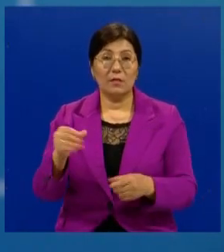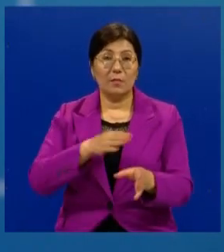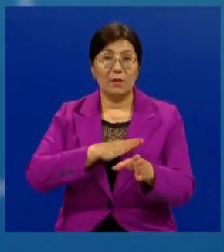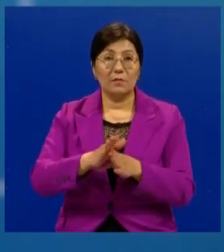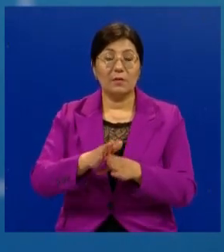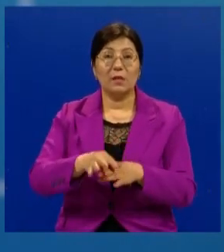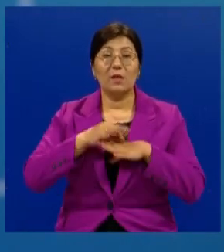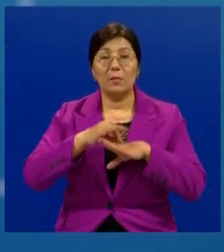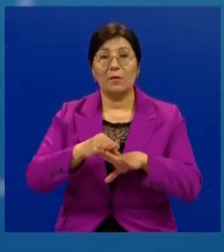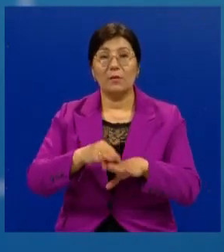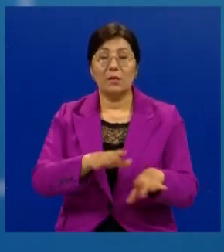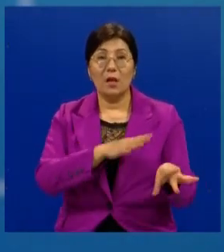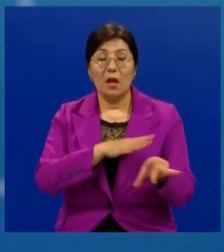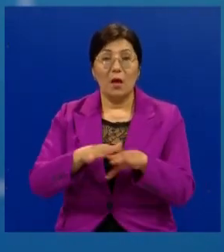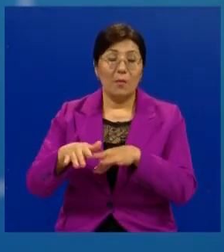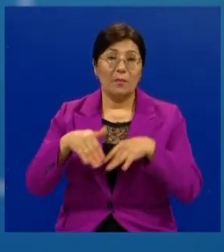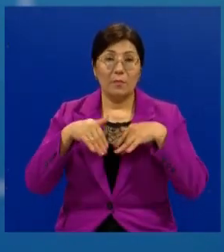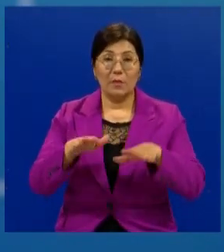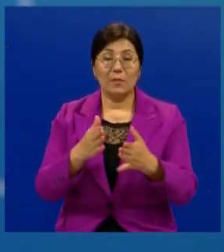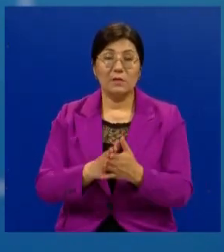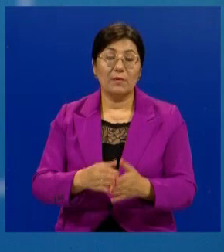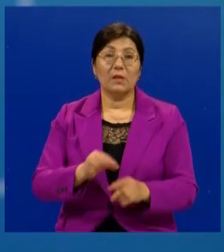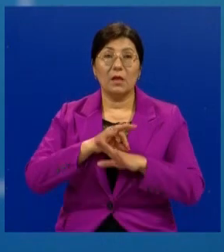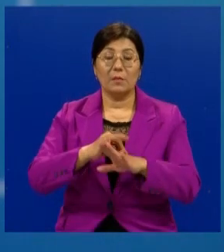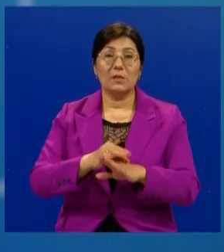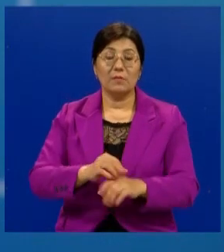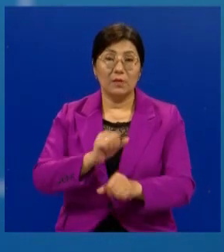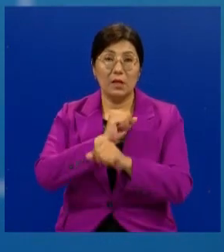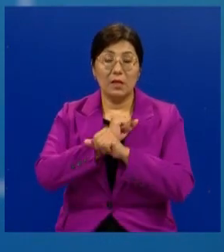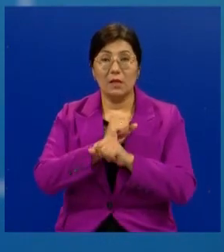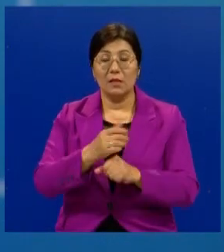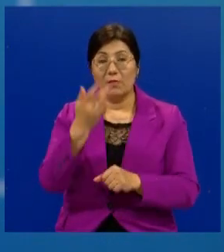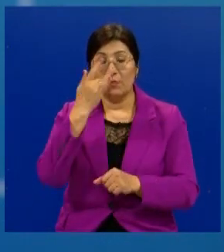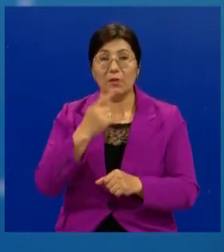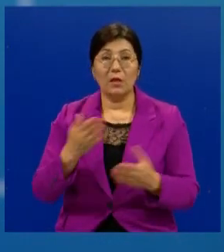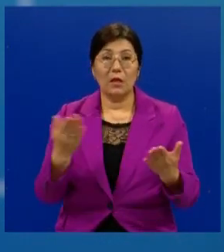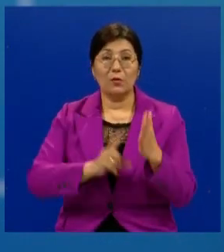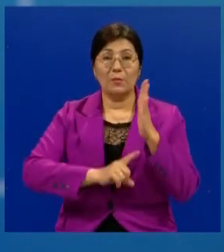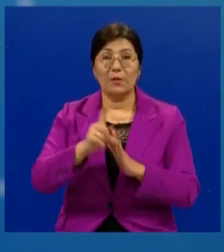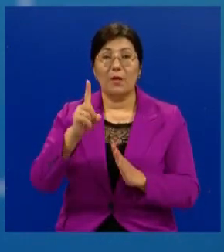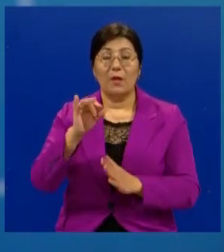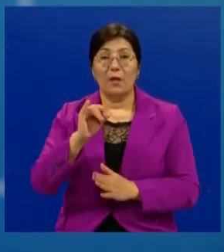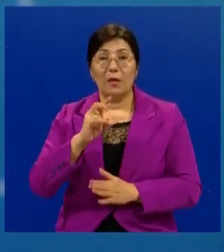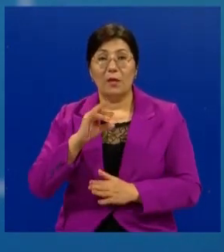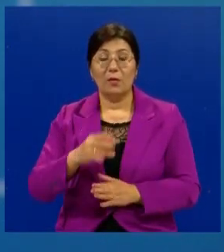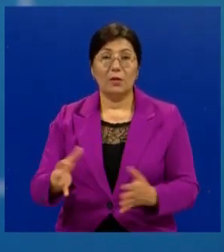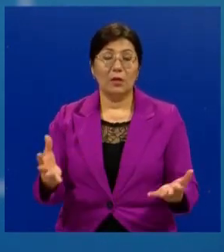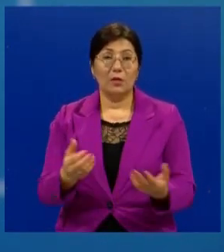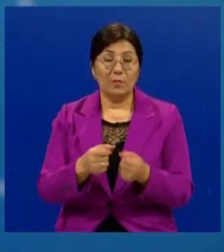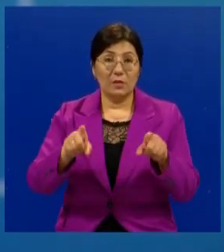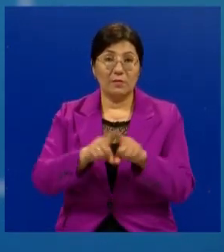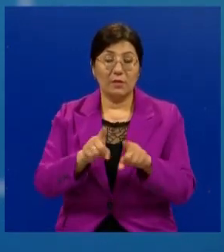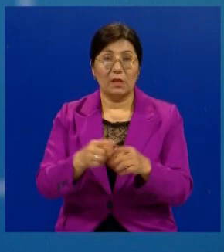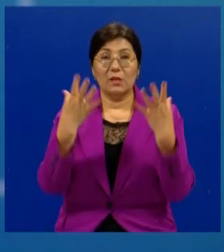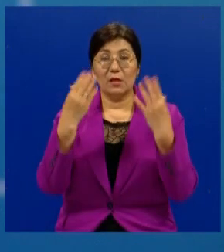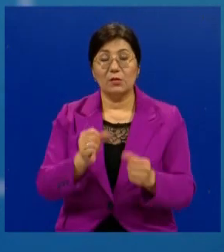выпускных мероприятий, а также организации летнего отдыха, который стартует с 1 июня. Он совпадает с Днем защиты детей,